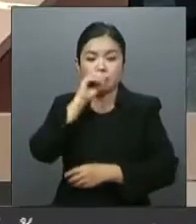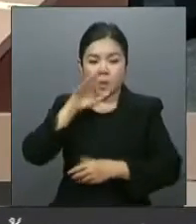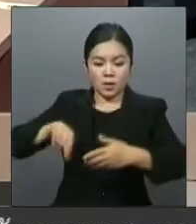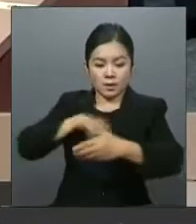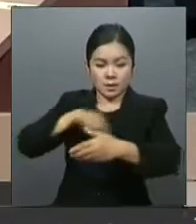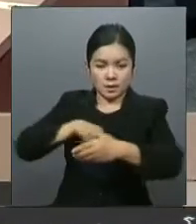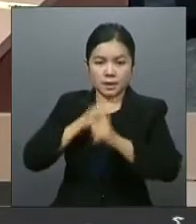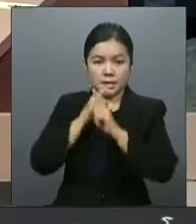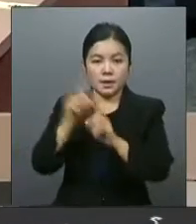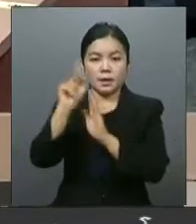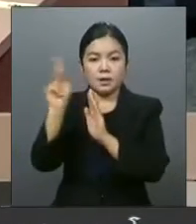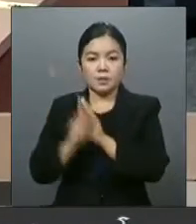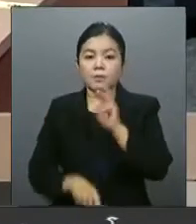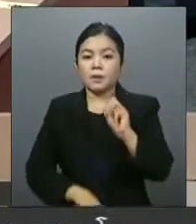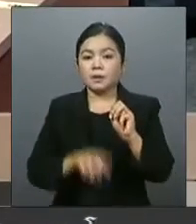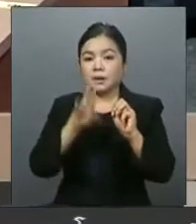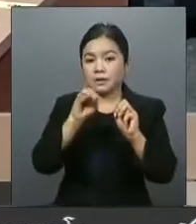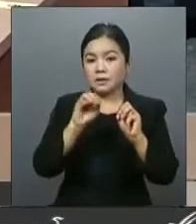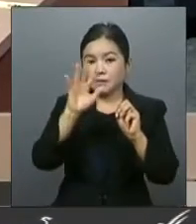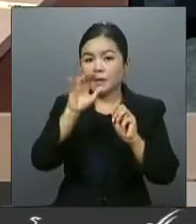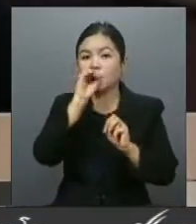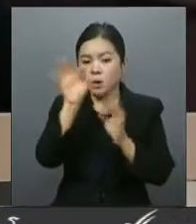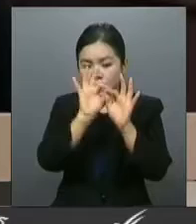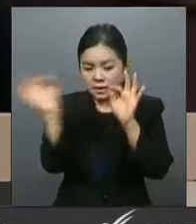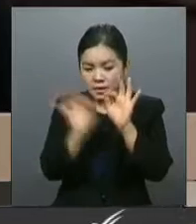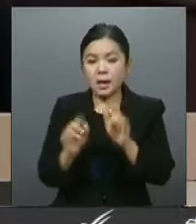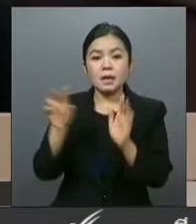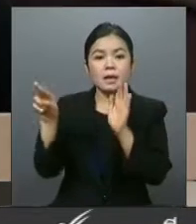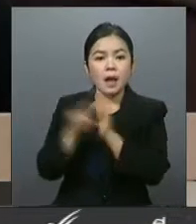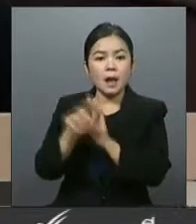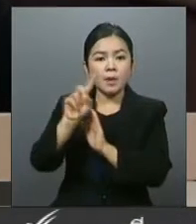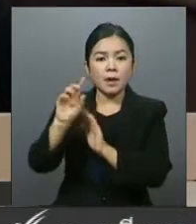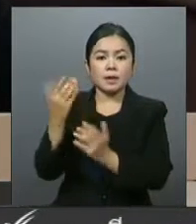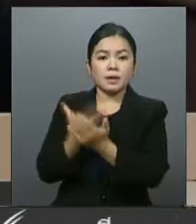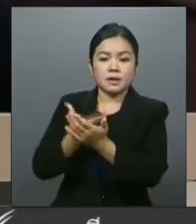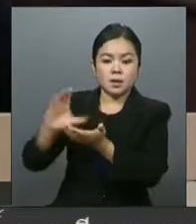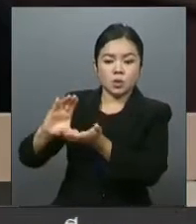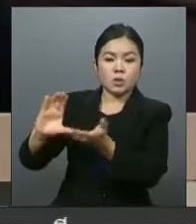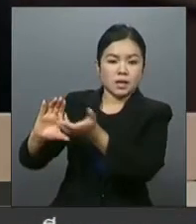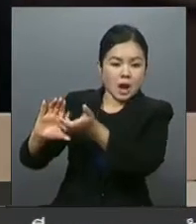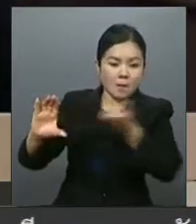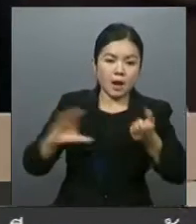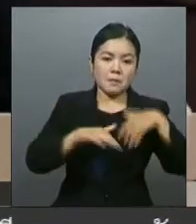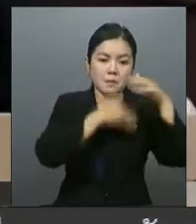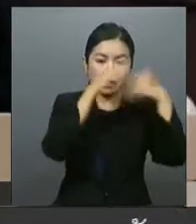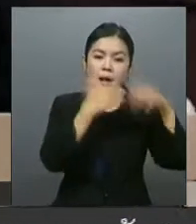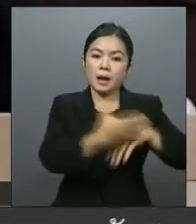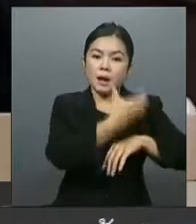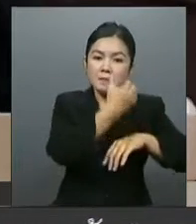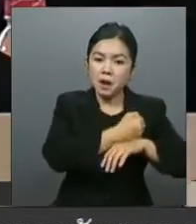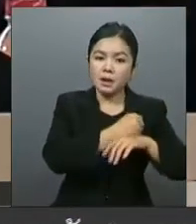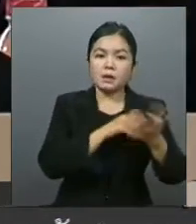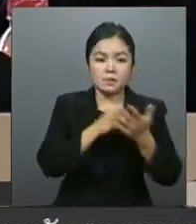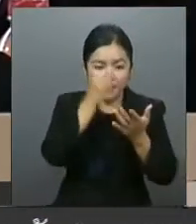รา73ของร่างกฎหมายที่เขียนห้ามใช้จ่ายเงินกองทุนเพื่อการพัฒนาพรรคการเมืองเพื่อการเดินทางไปศึกษาดูงานต่างประเท